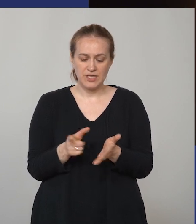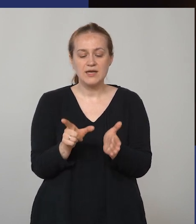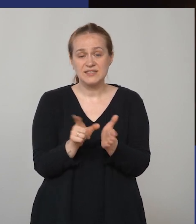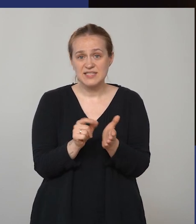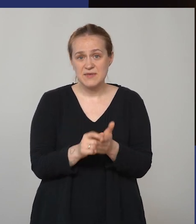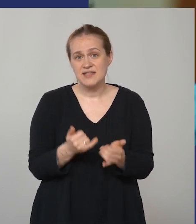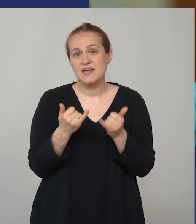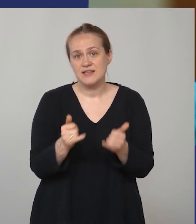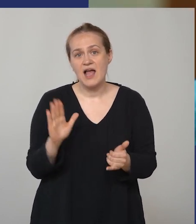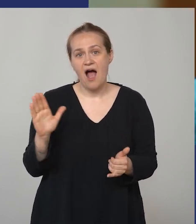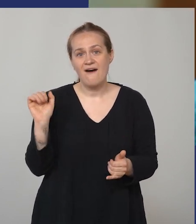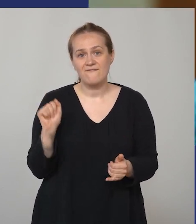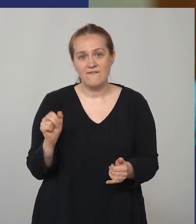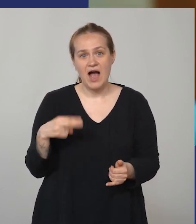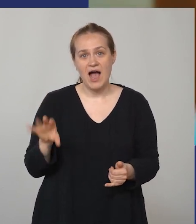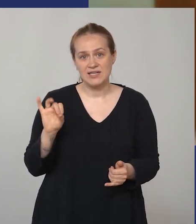Стипендия для Вадика.